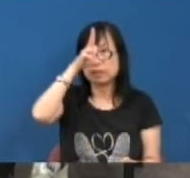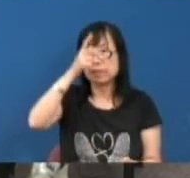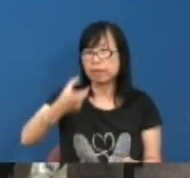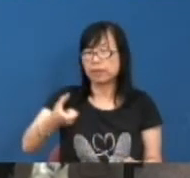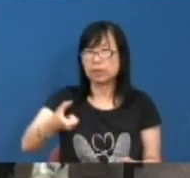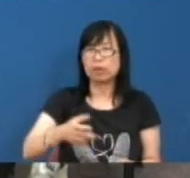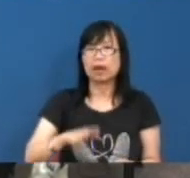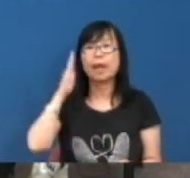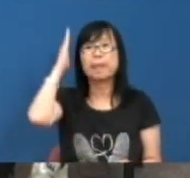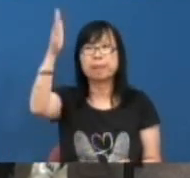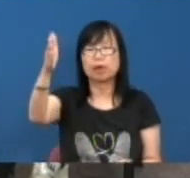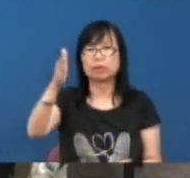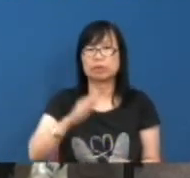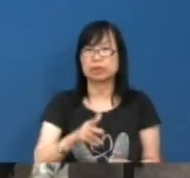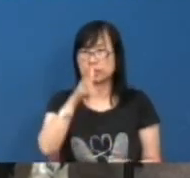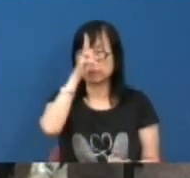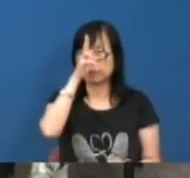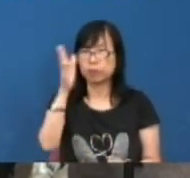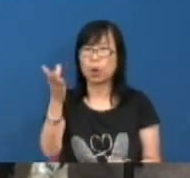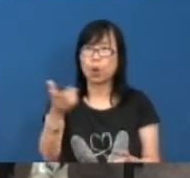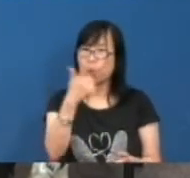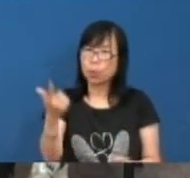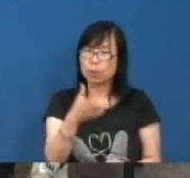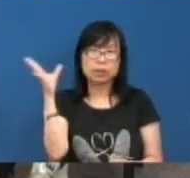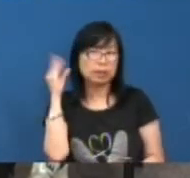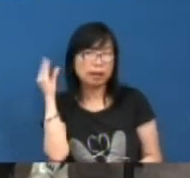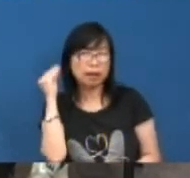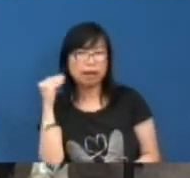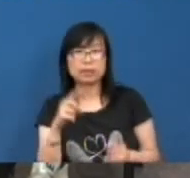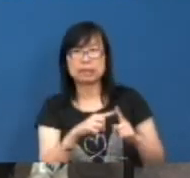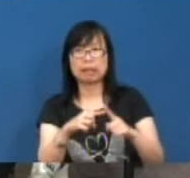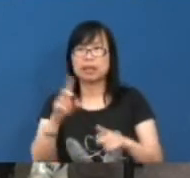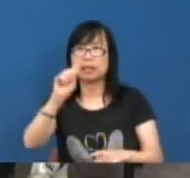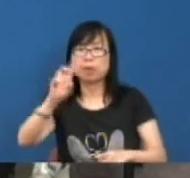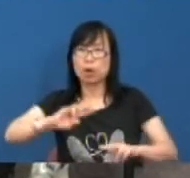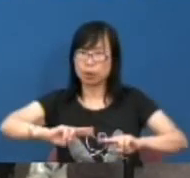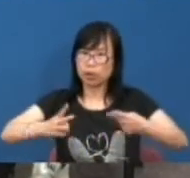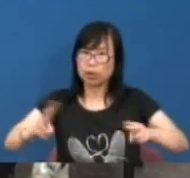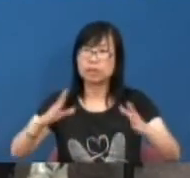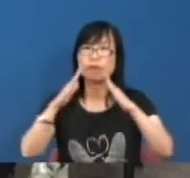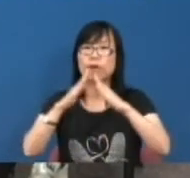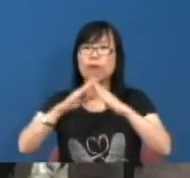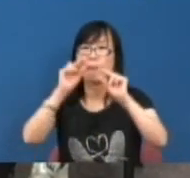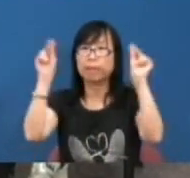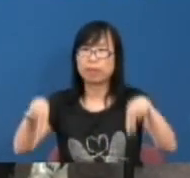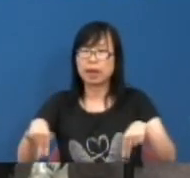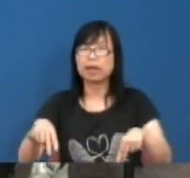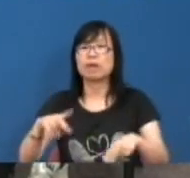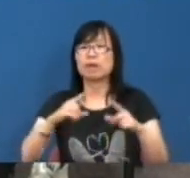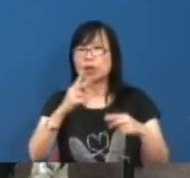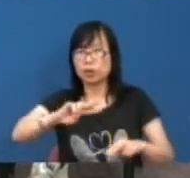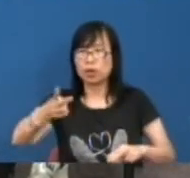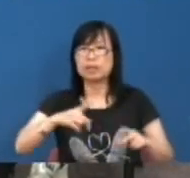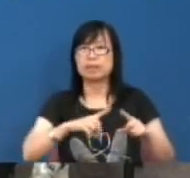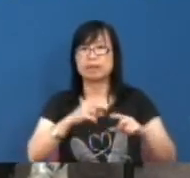嗱，嚟緊嘅日子咧，即係政府多啲聽下民意，咁同埋咧點樣去改善我哋房屋嘅政策嘅問題，同埋改善民生，好嘛？